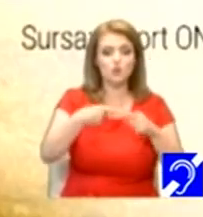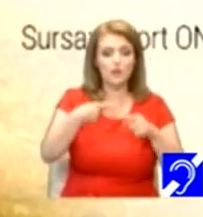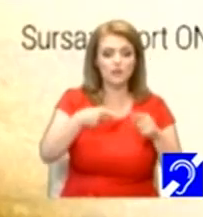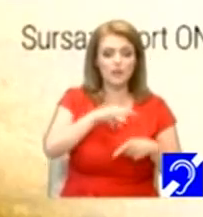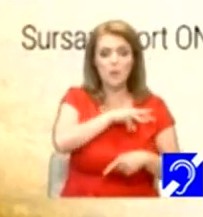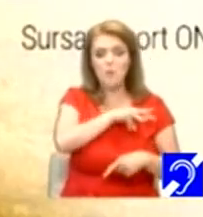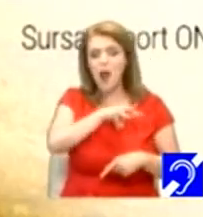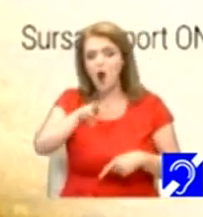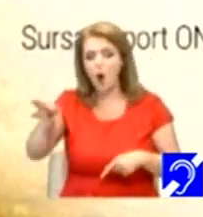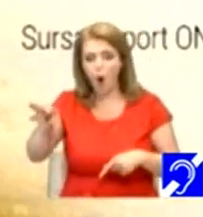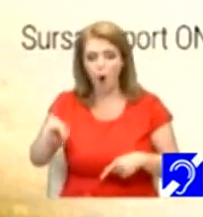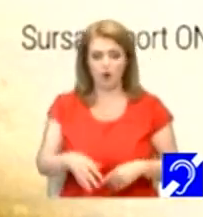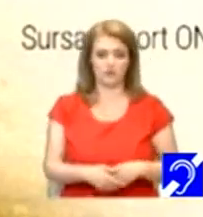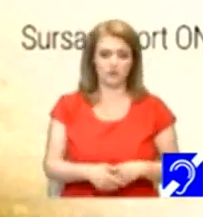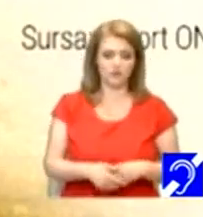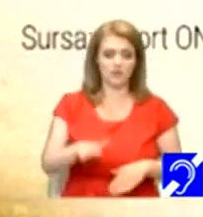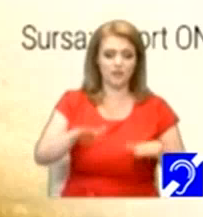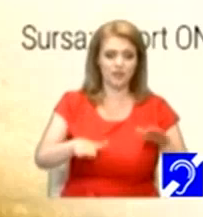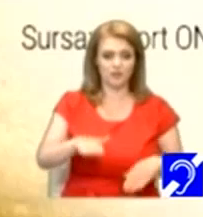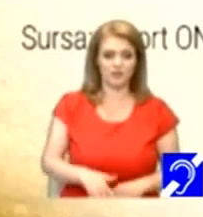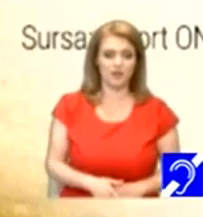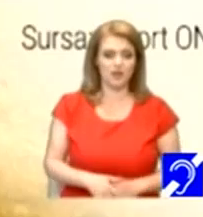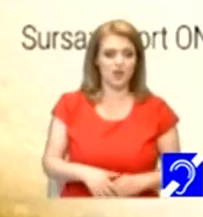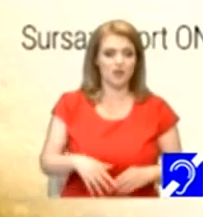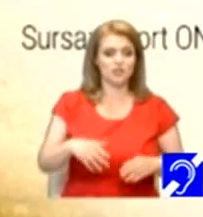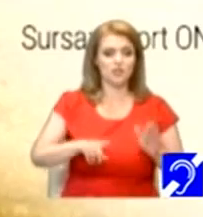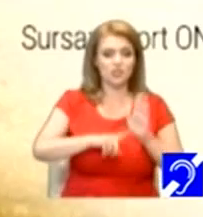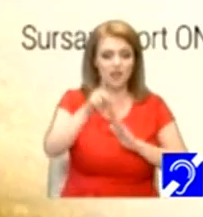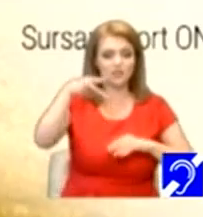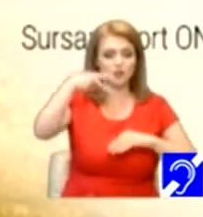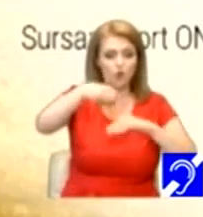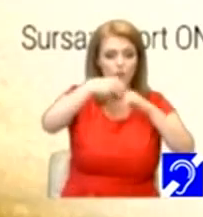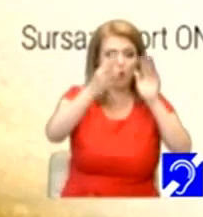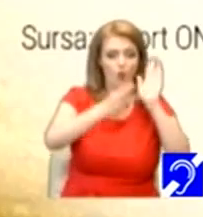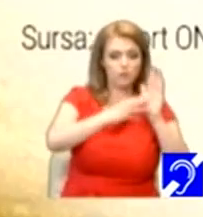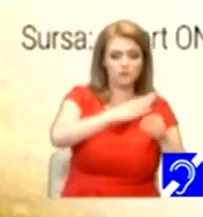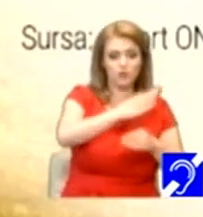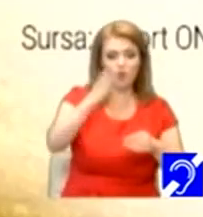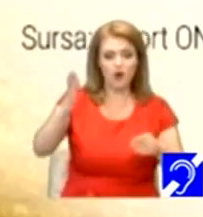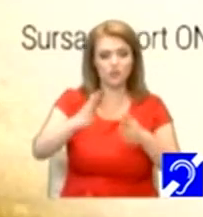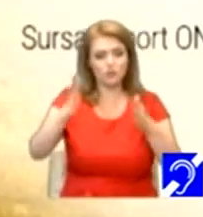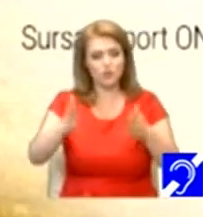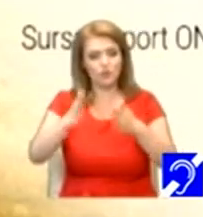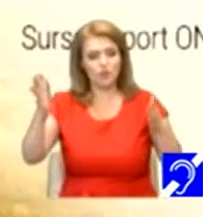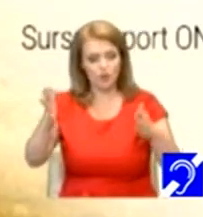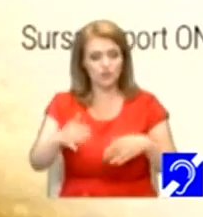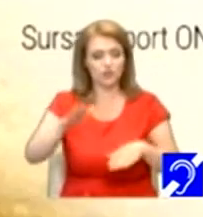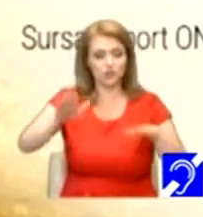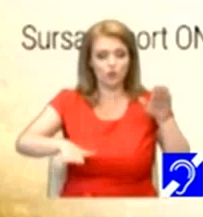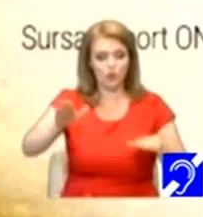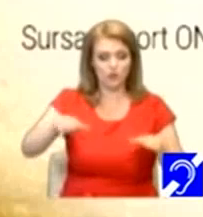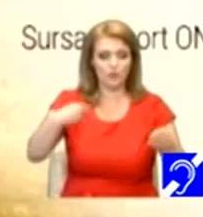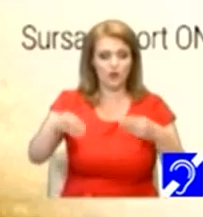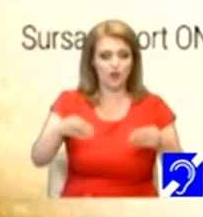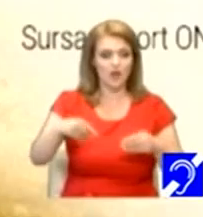plastic fabricat de omenire a fost produs din 2000 încoace. Dacă nu vom gestiona corect acest proces, atunci în următorii 10 ani